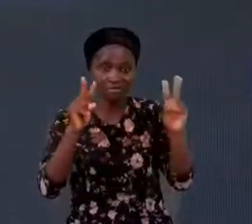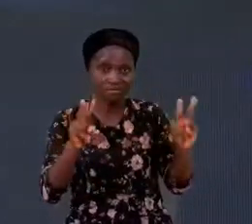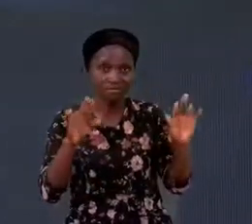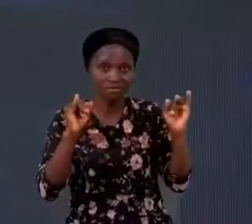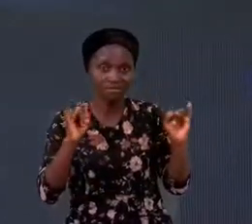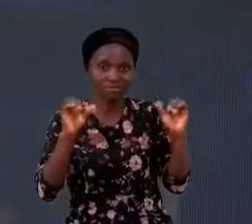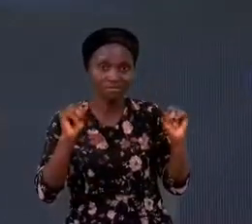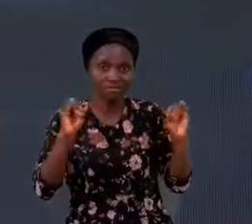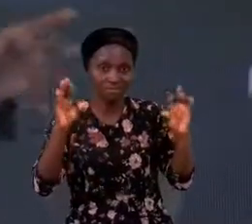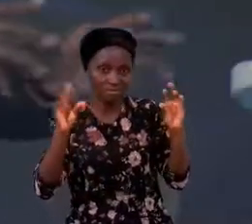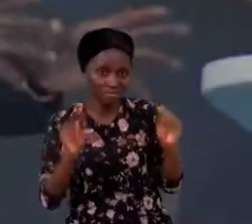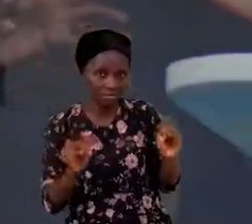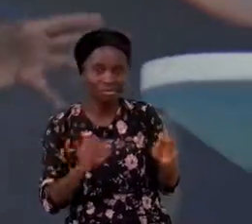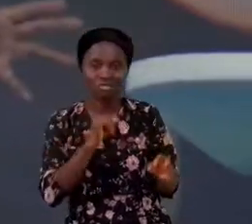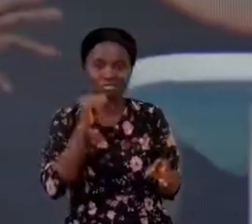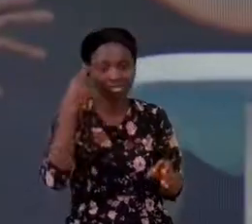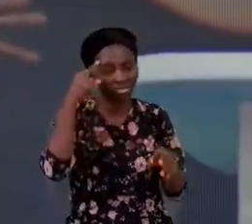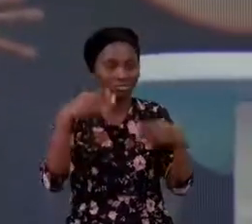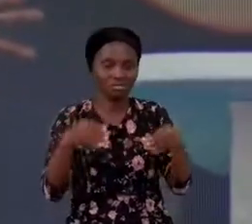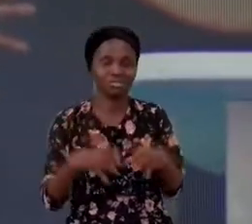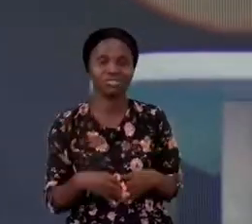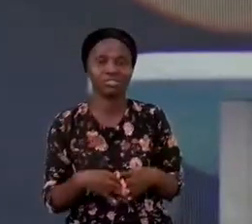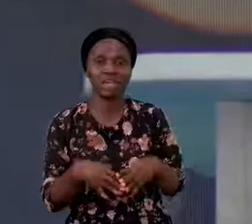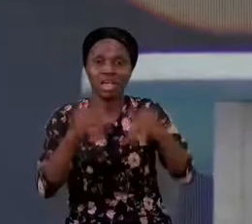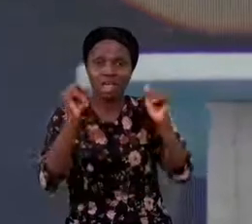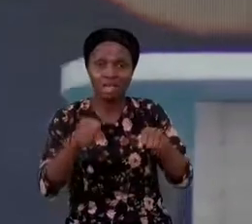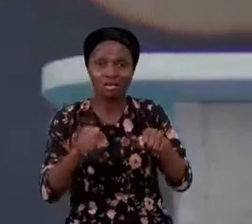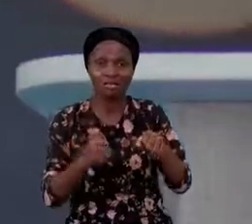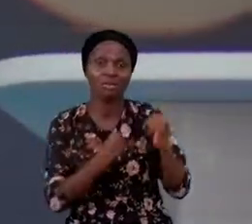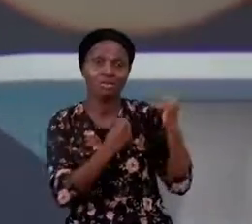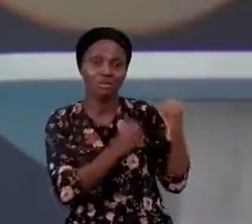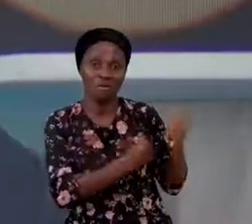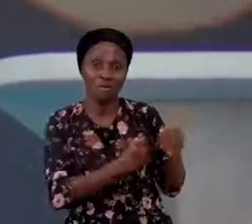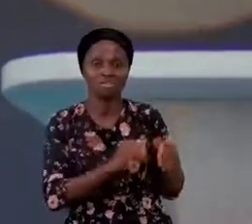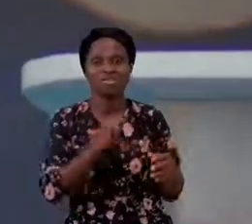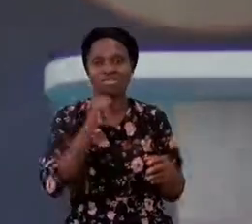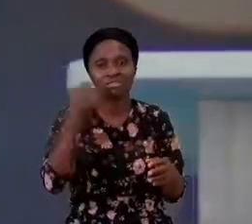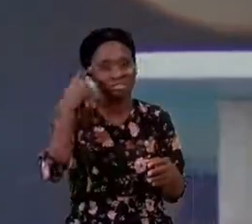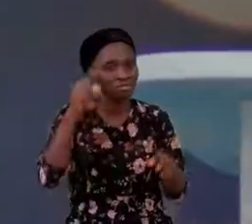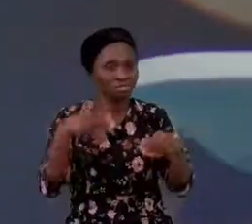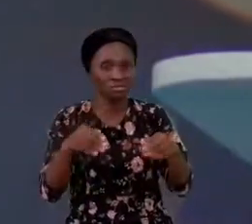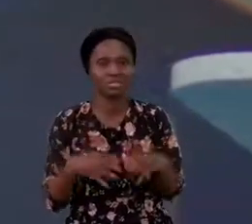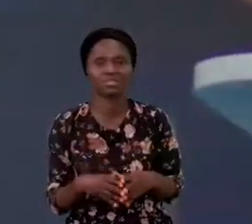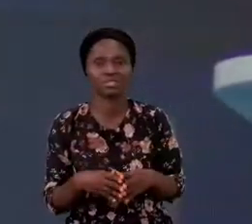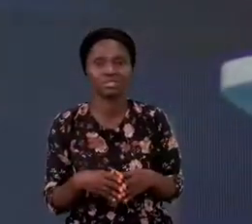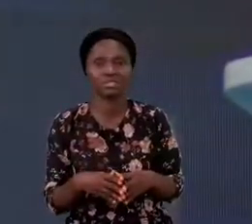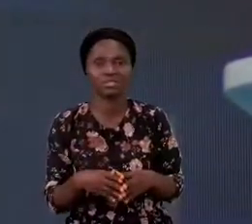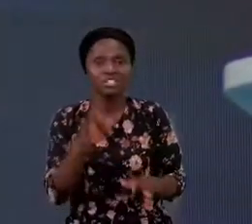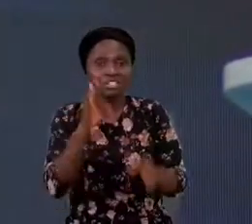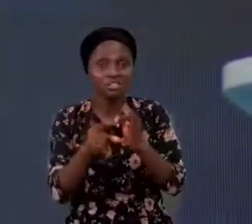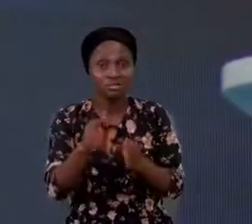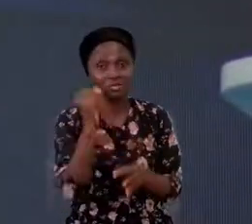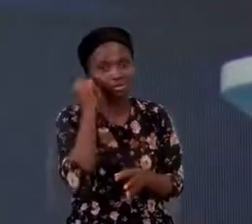Samson n'avait pas compris cela. Que le don qu'il avait n'était pas à vendre.